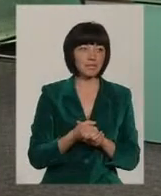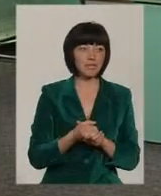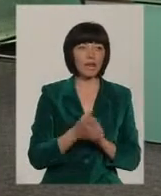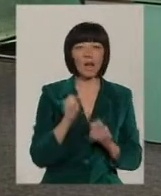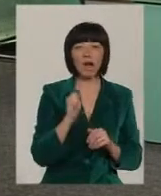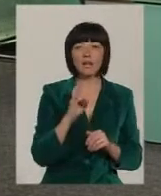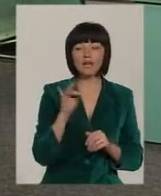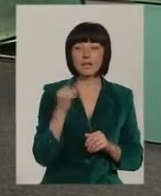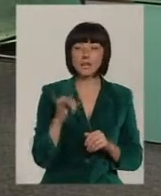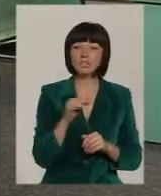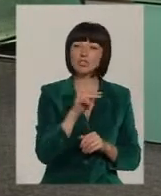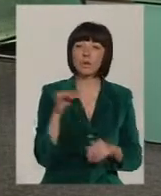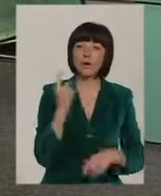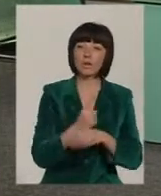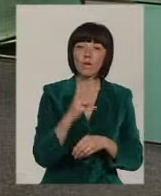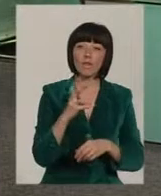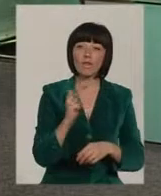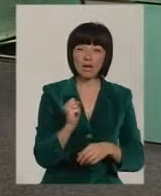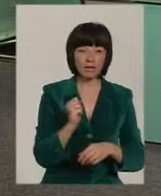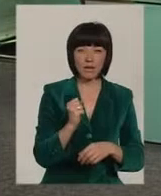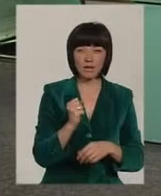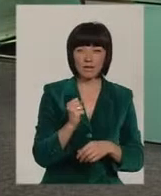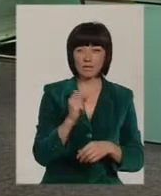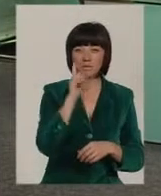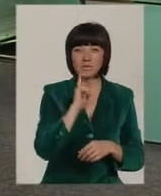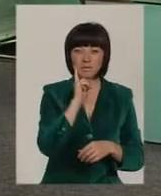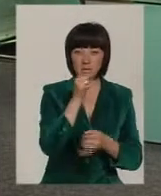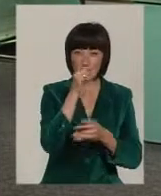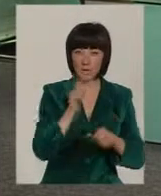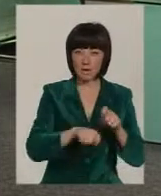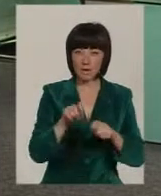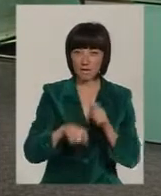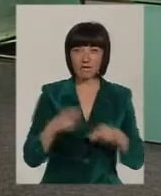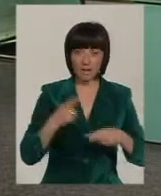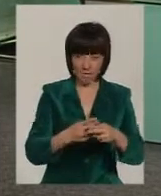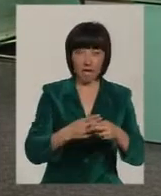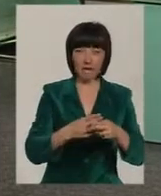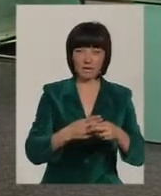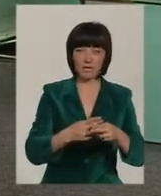пане Андрію, чи мораторій на заборону перевірок якось завадив